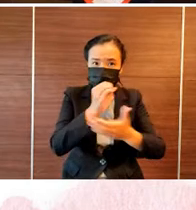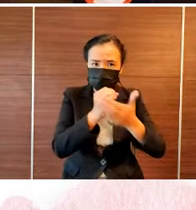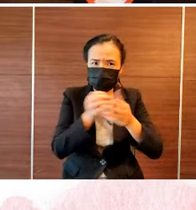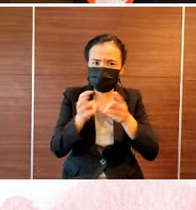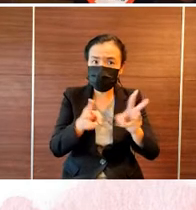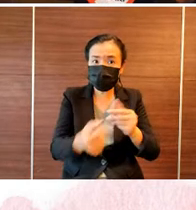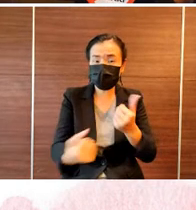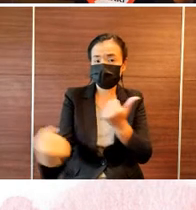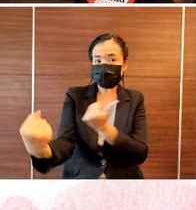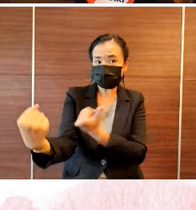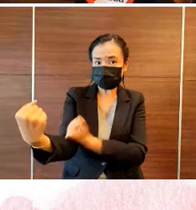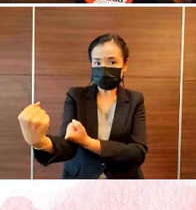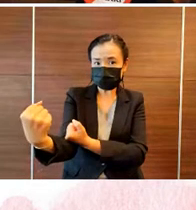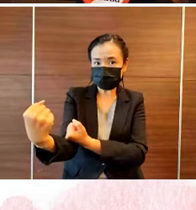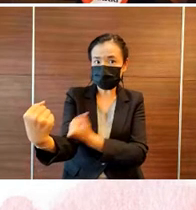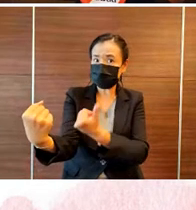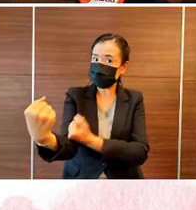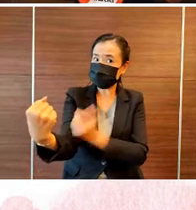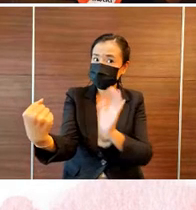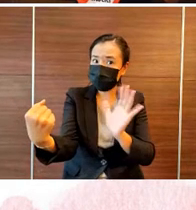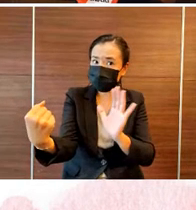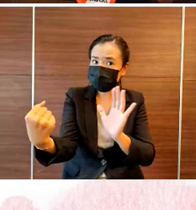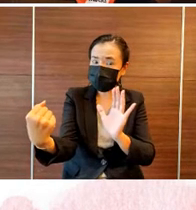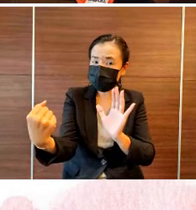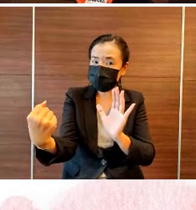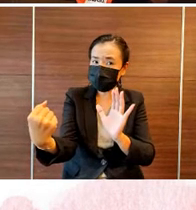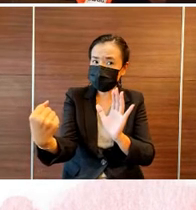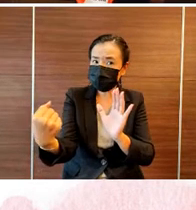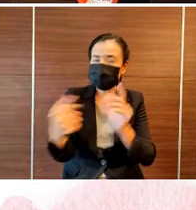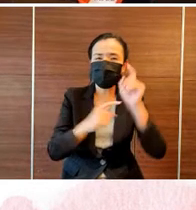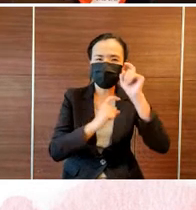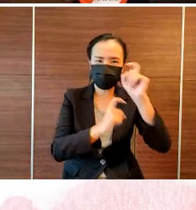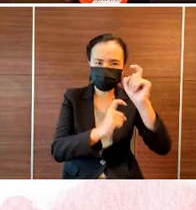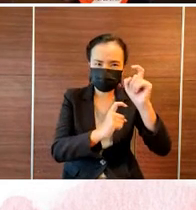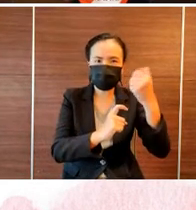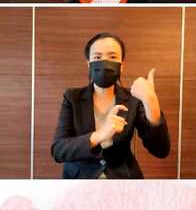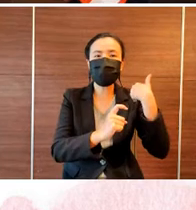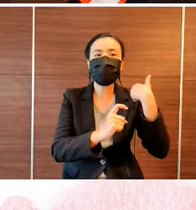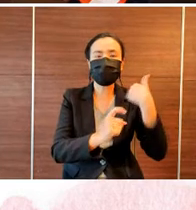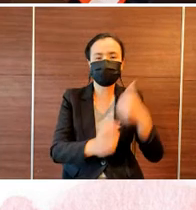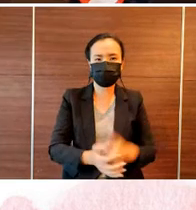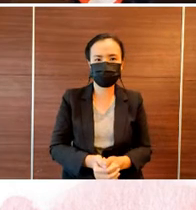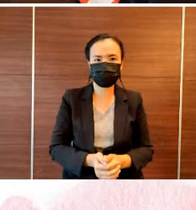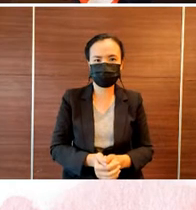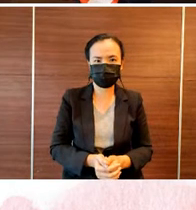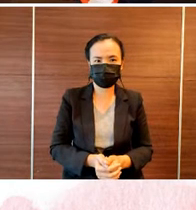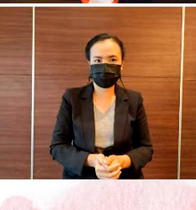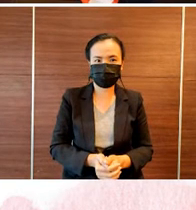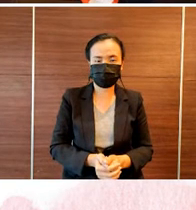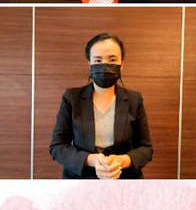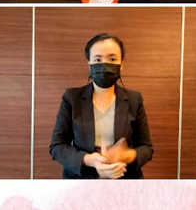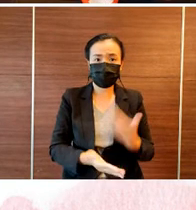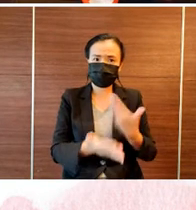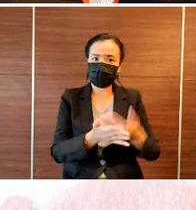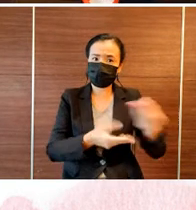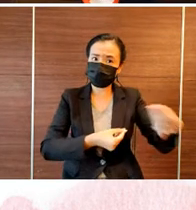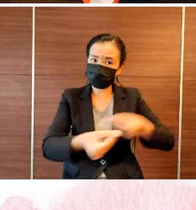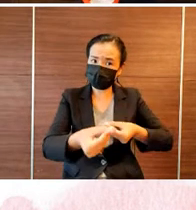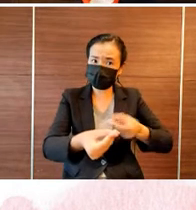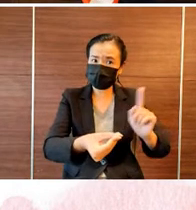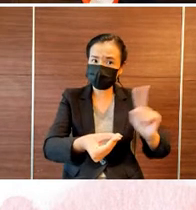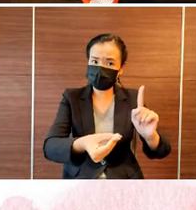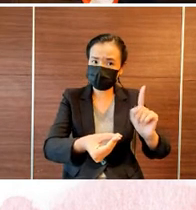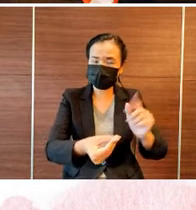อะฉีดหรือไม่ฉีดคนละคลาสกันอีกเนาะคนละความเสี่ยงกันอีกคนละมุมมองกันอีกใช้เพื่อแลกเงินอีกหรือเปล่างั้น